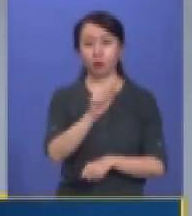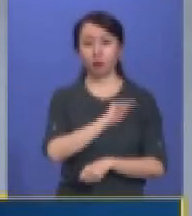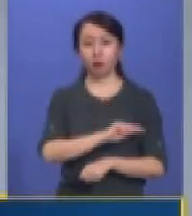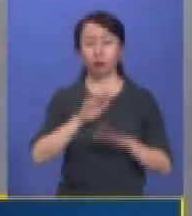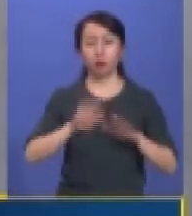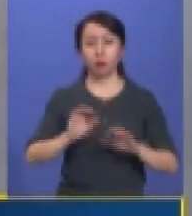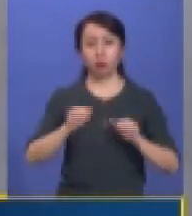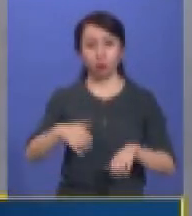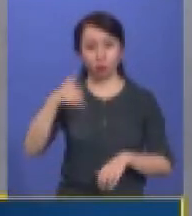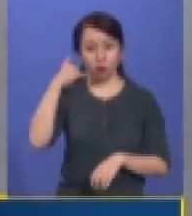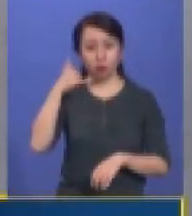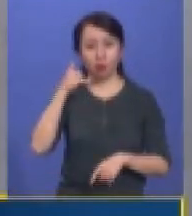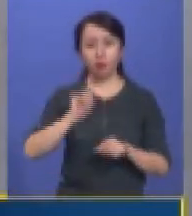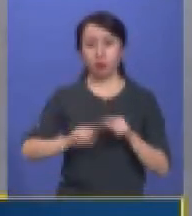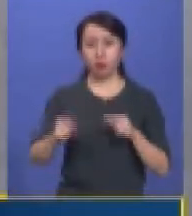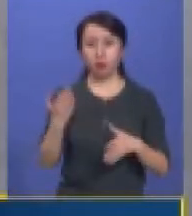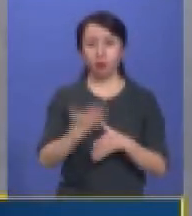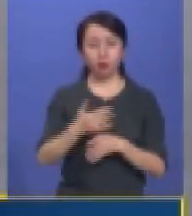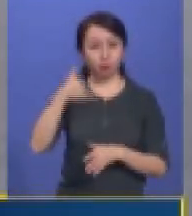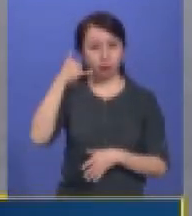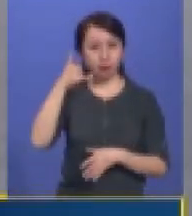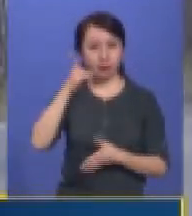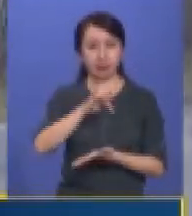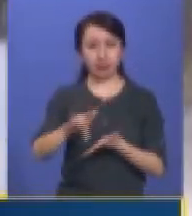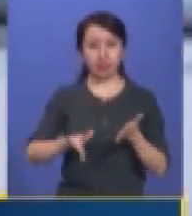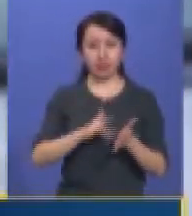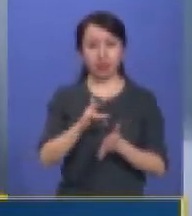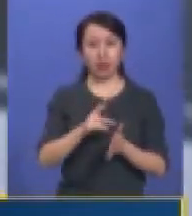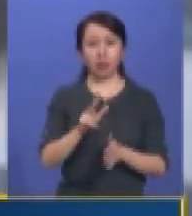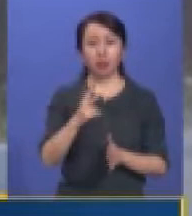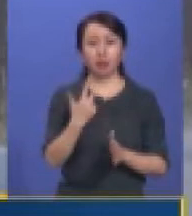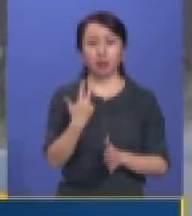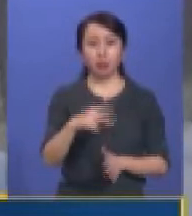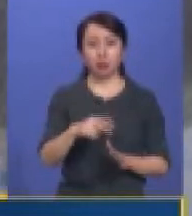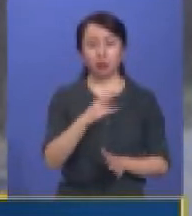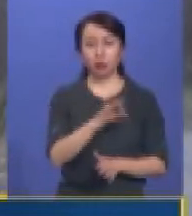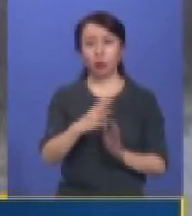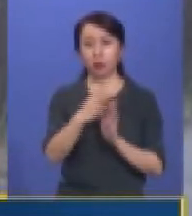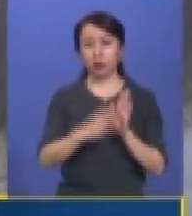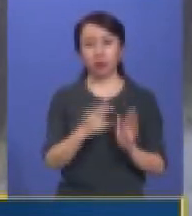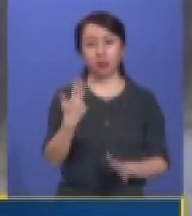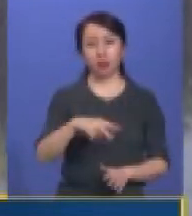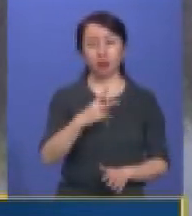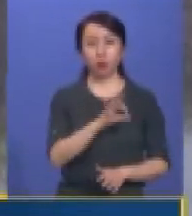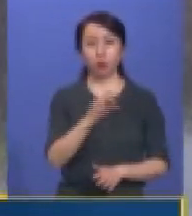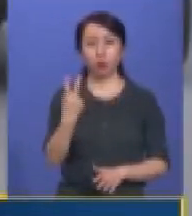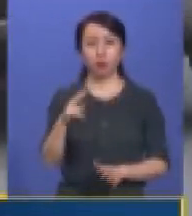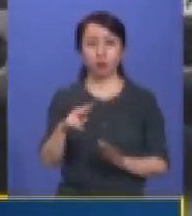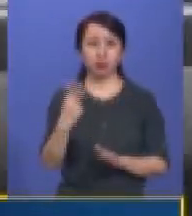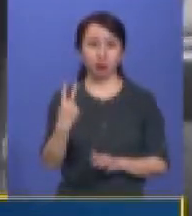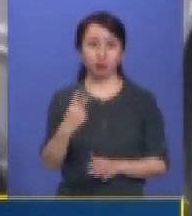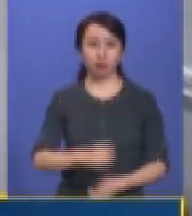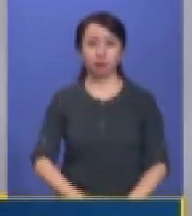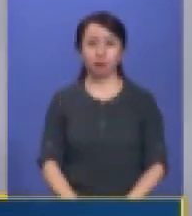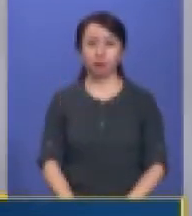будням можно обратиться на телефон горячей линии процессингового центра по номерам 320019, 320022.